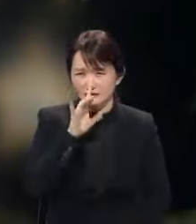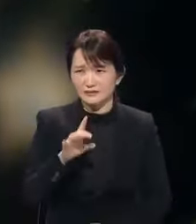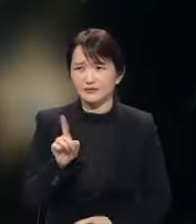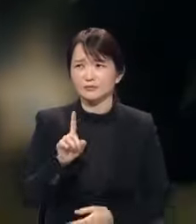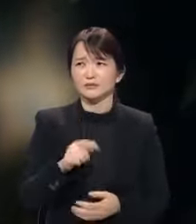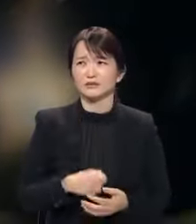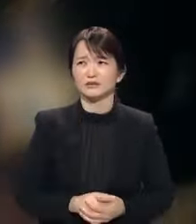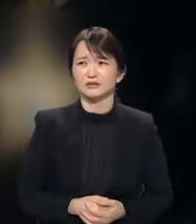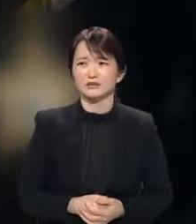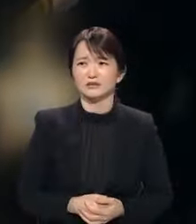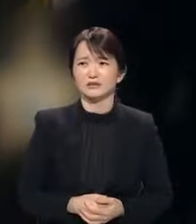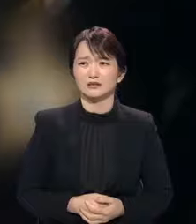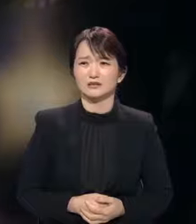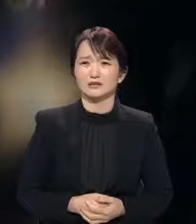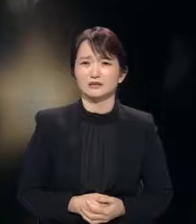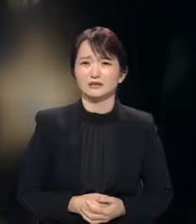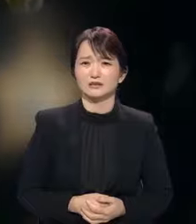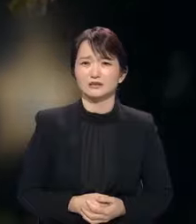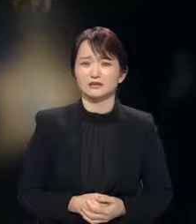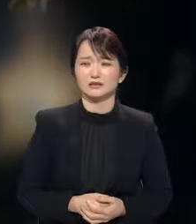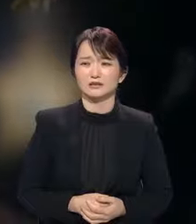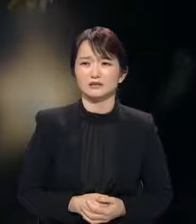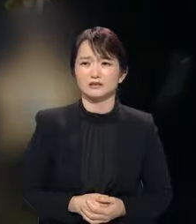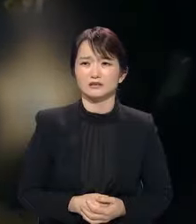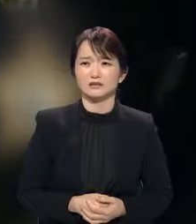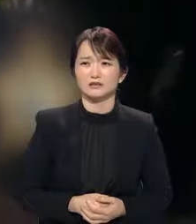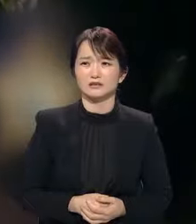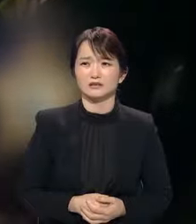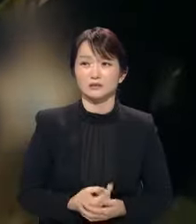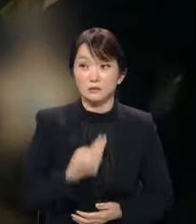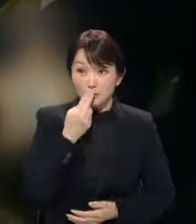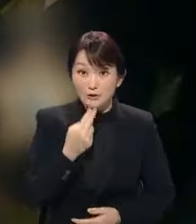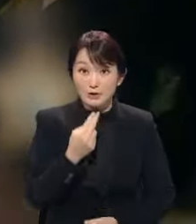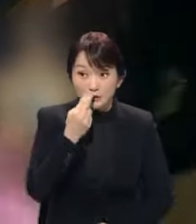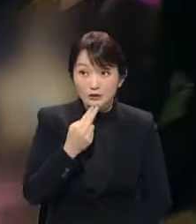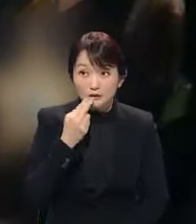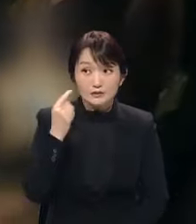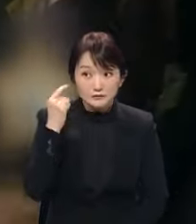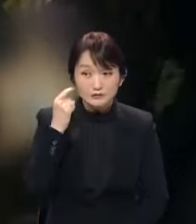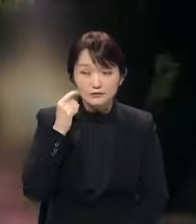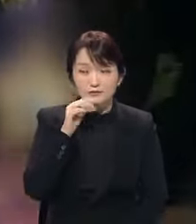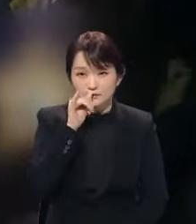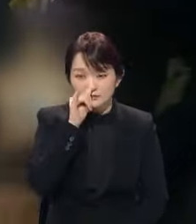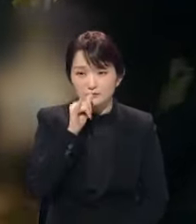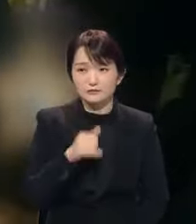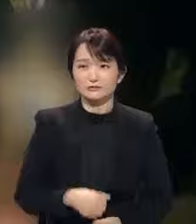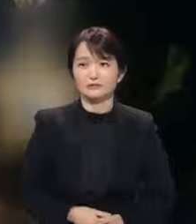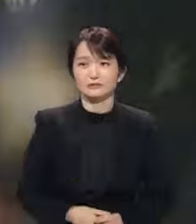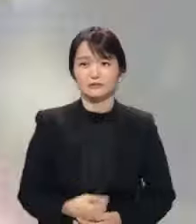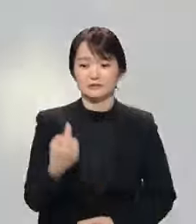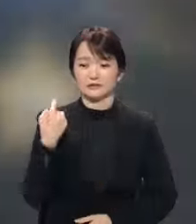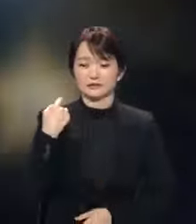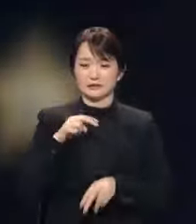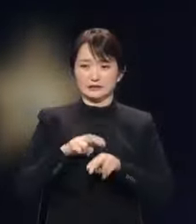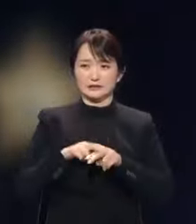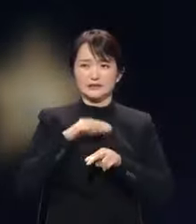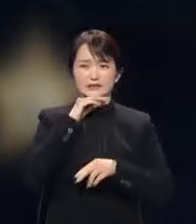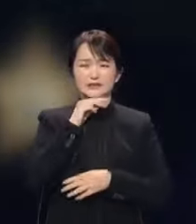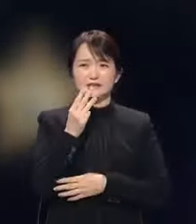Where's the other baby? I just heard her breathe. Come on. 네, 뒷좌석에는 3살